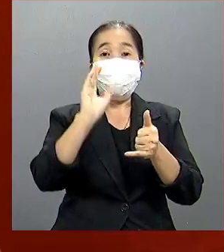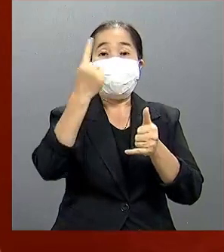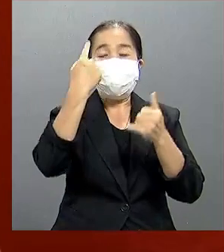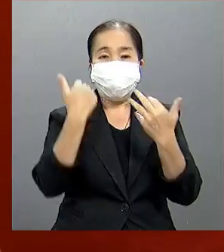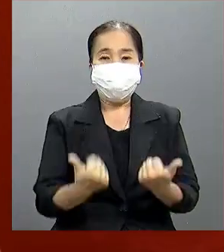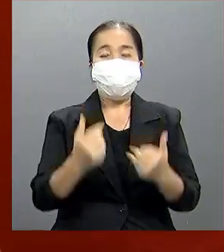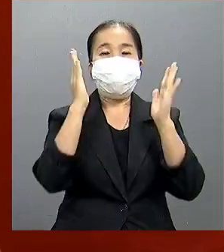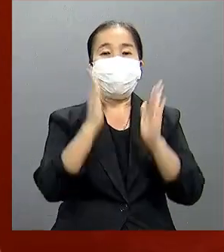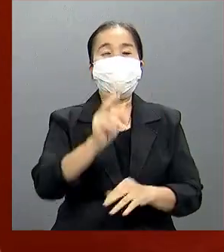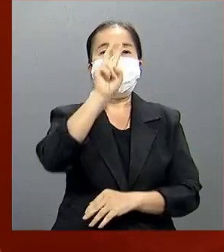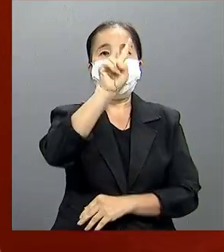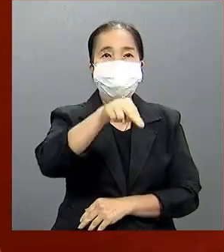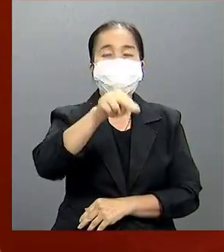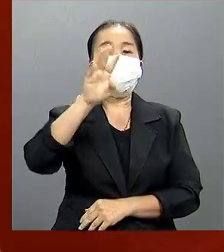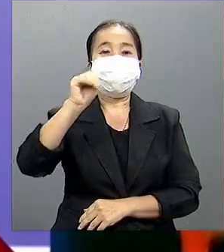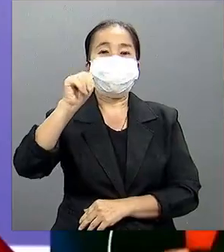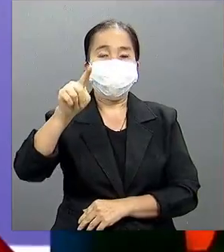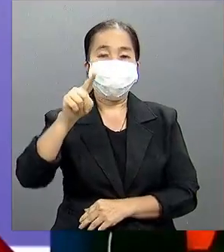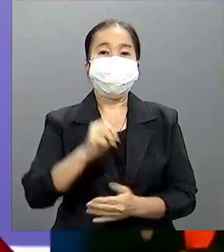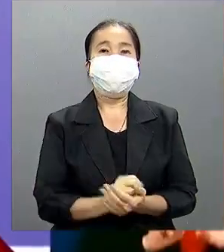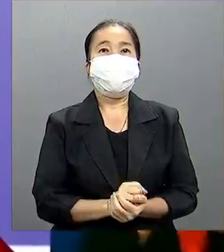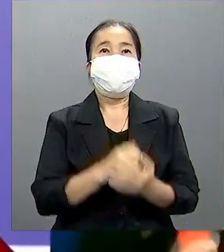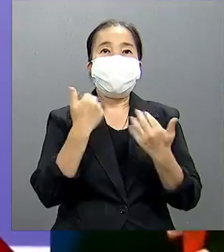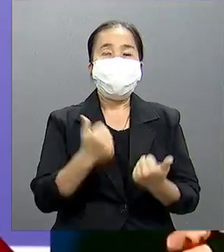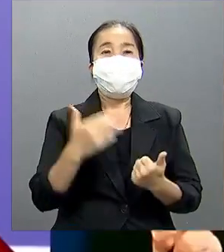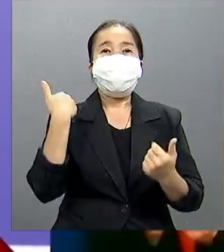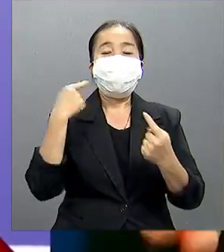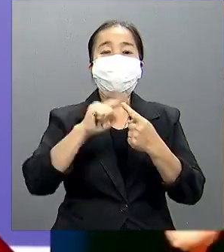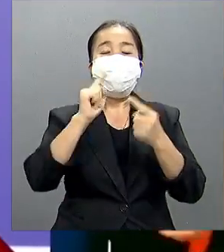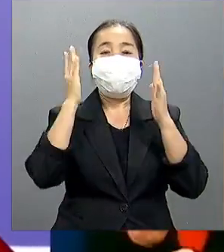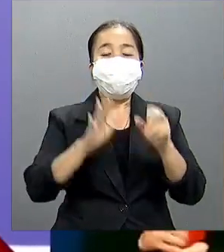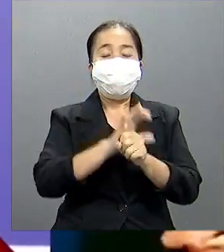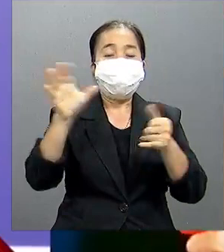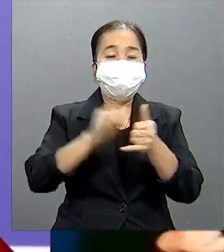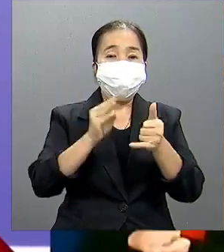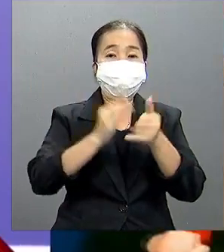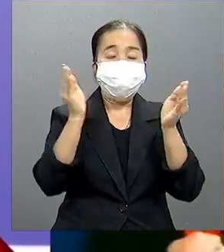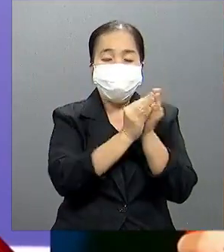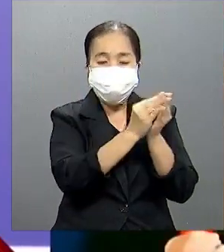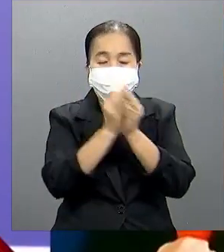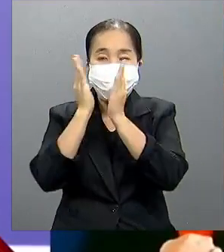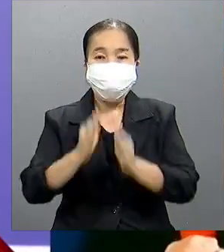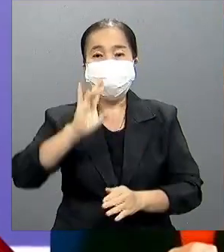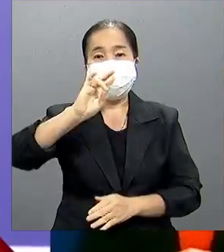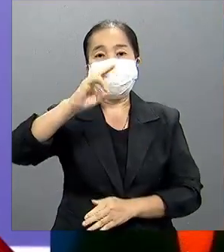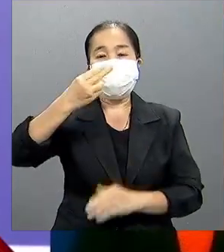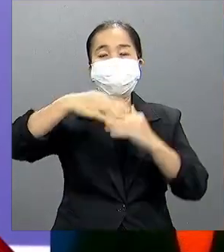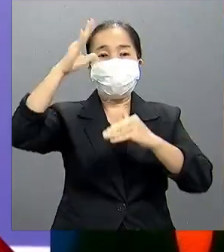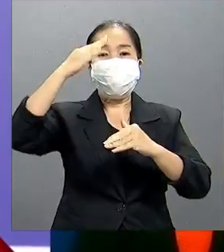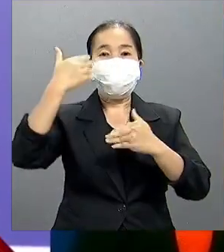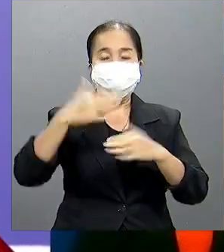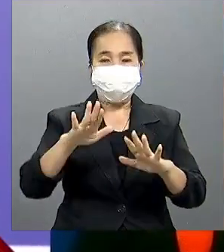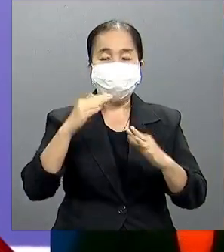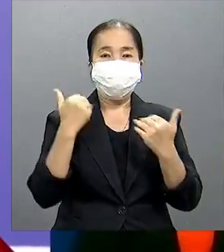2014คนนะครับทำให้ยอดผู้ติดเชื้อสะสมทะลุ 7หมื่นคนไปอยู่ที่เจ็ดหมื่น